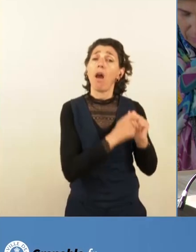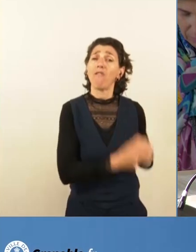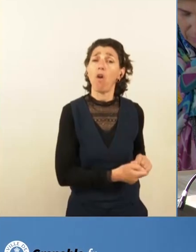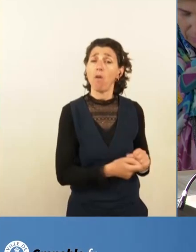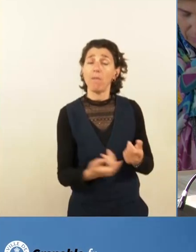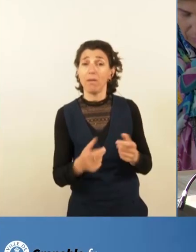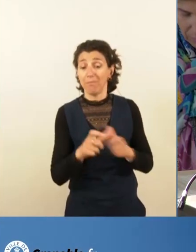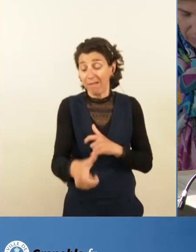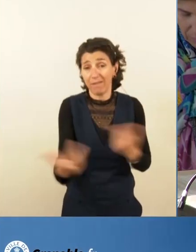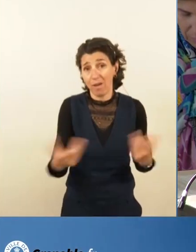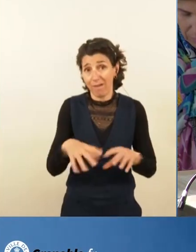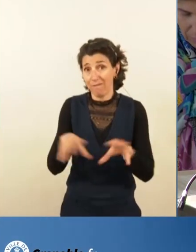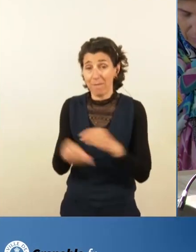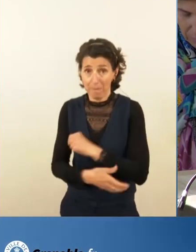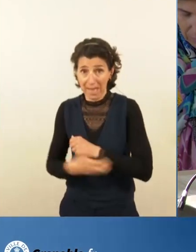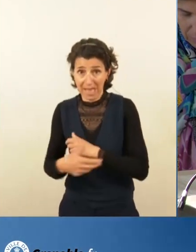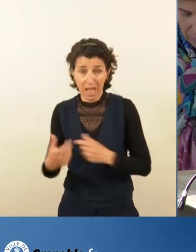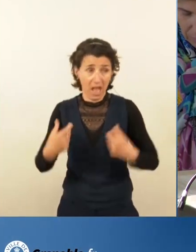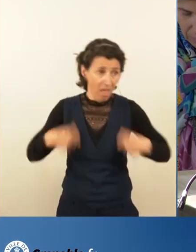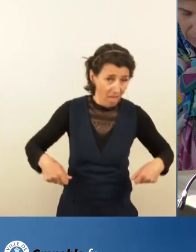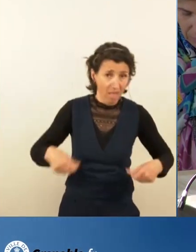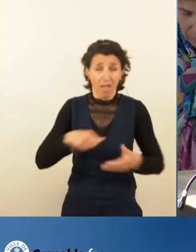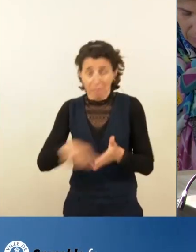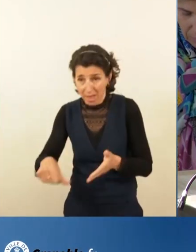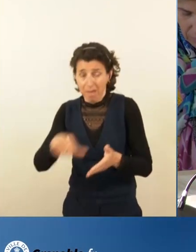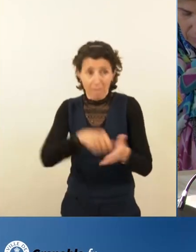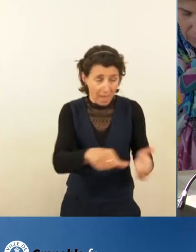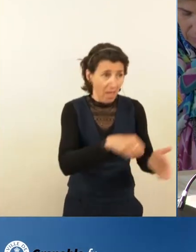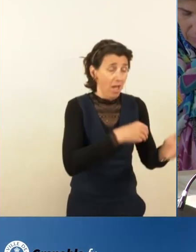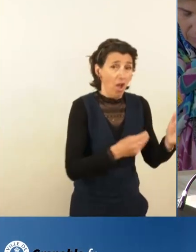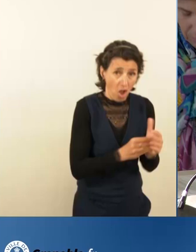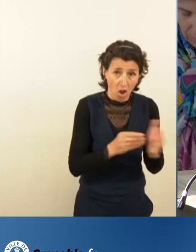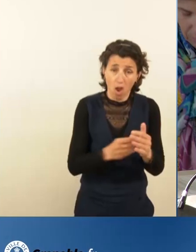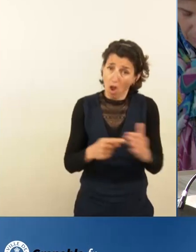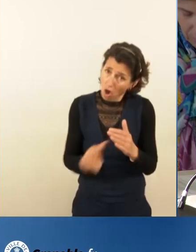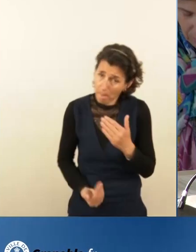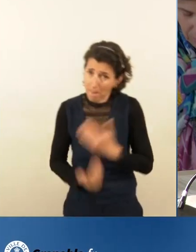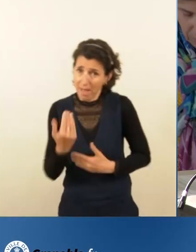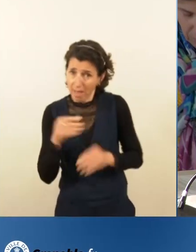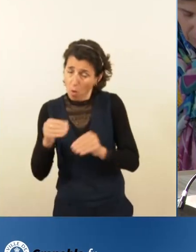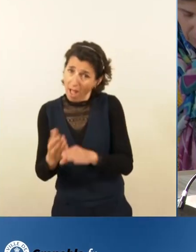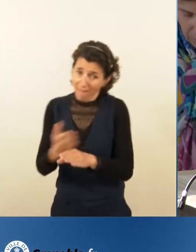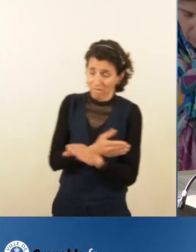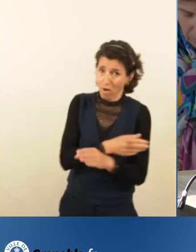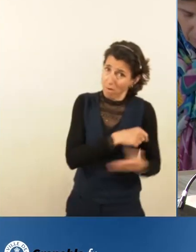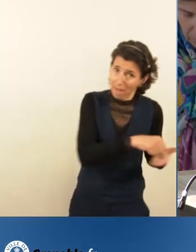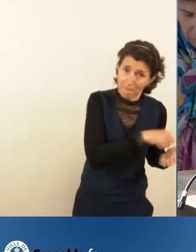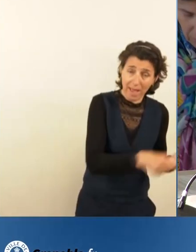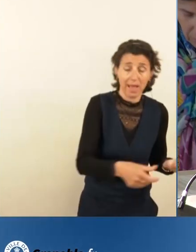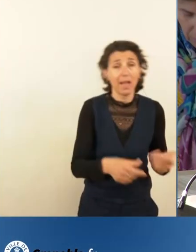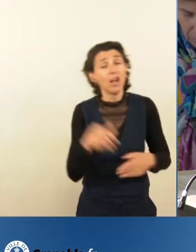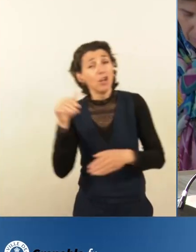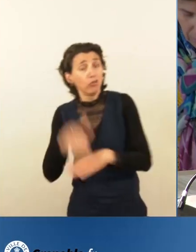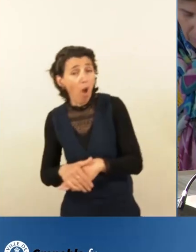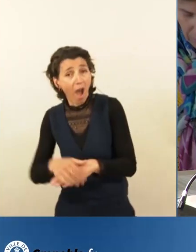pour faire accueillir pour accueillir ses enfants avoir les cours du matin lui apporter on pourra plus la porter des des leçons de